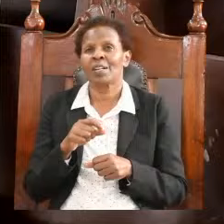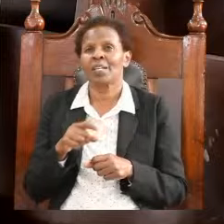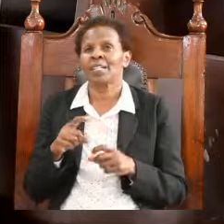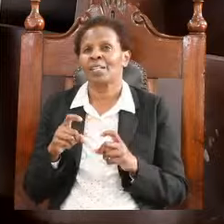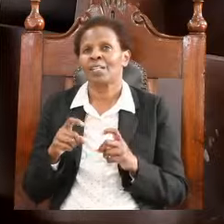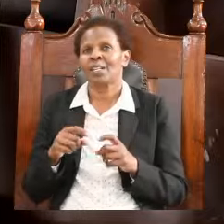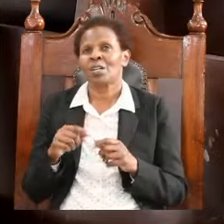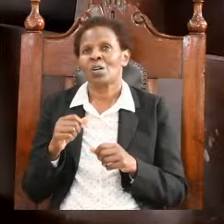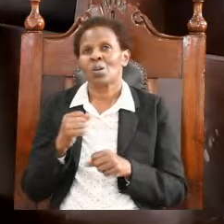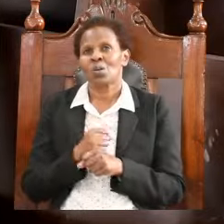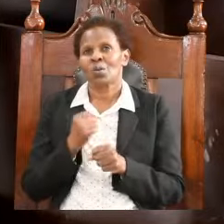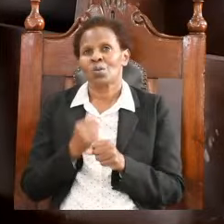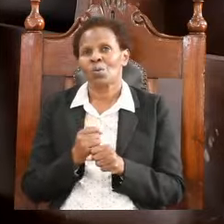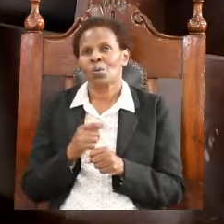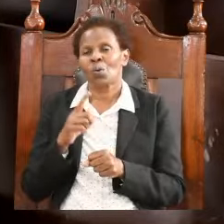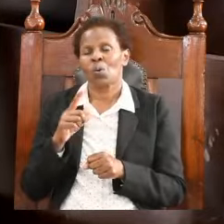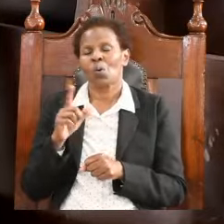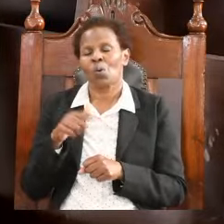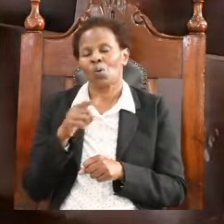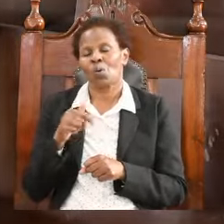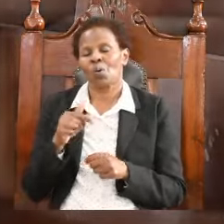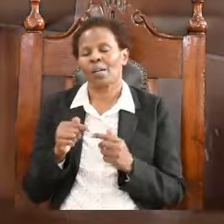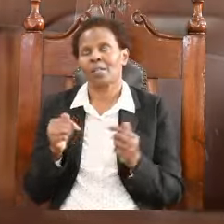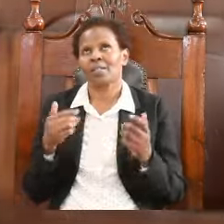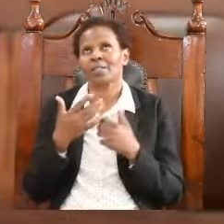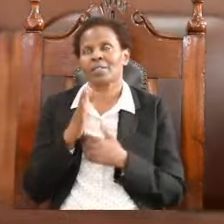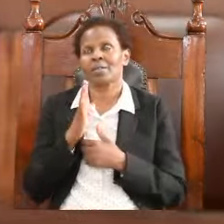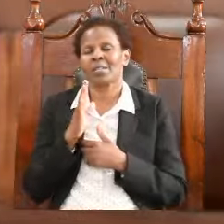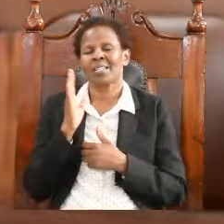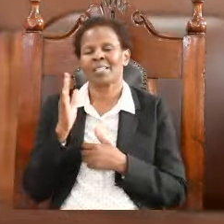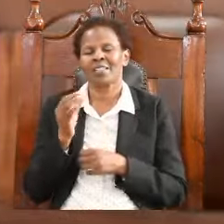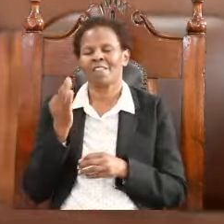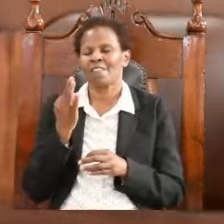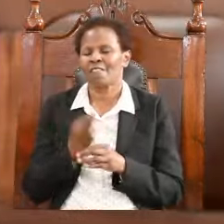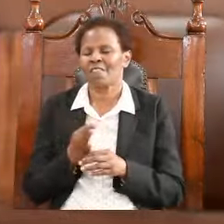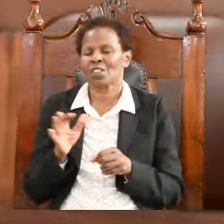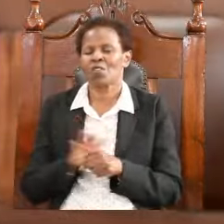akurekere we ni aritha na ni aiguaga mahoya maitu